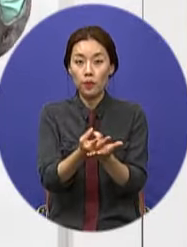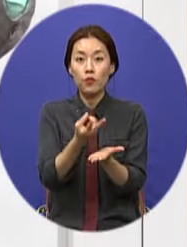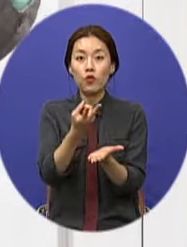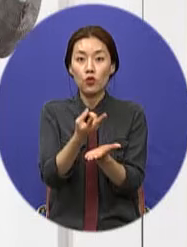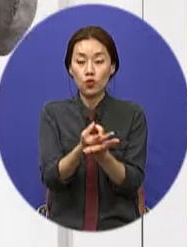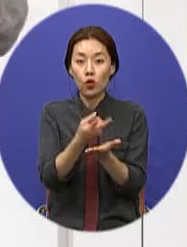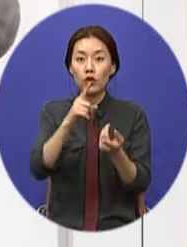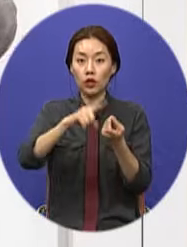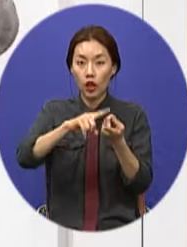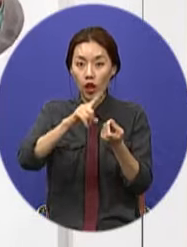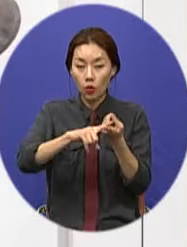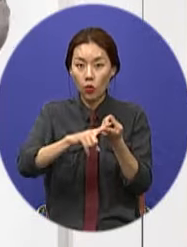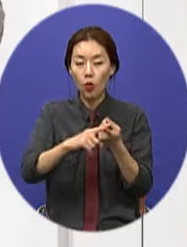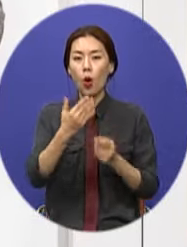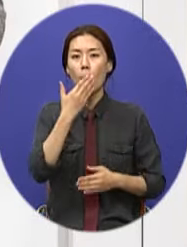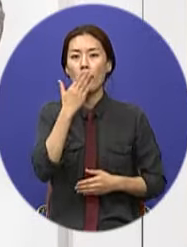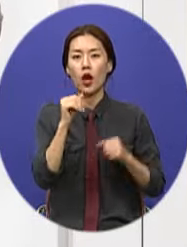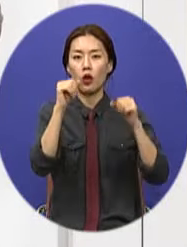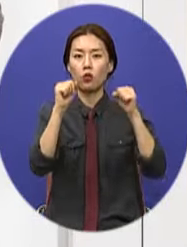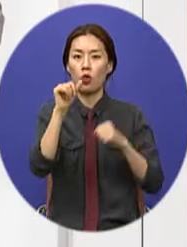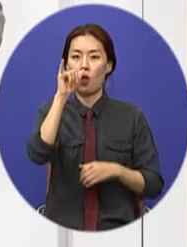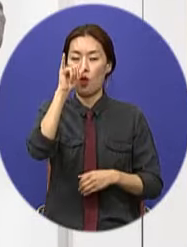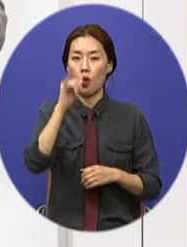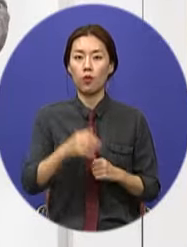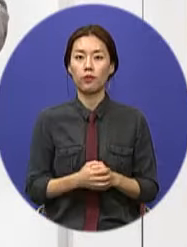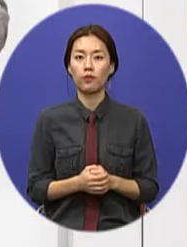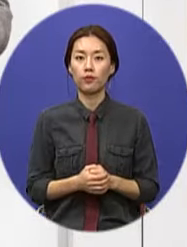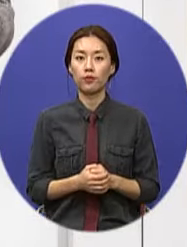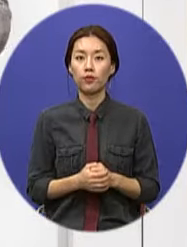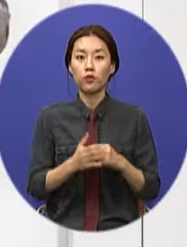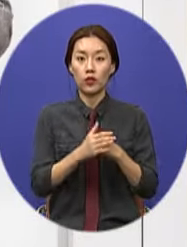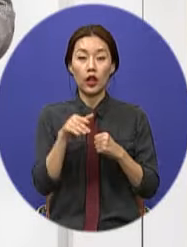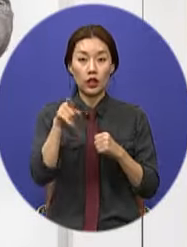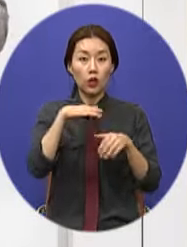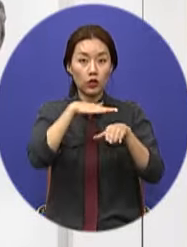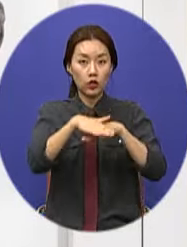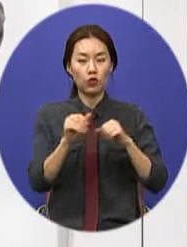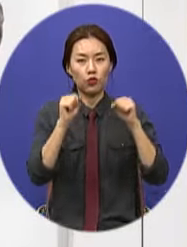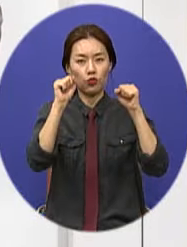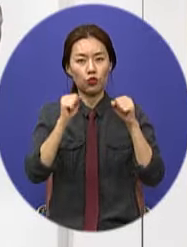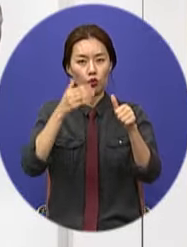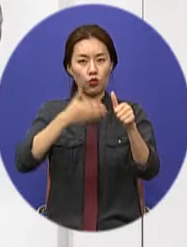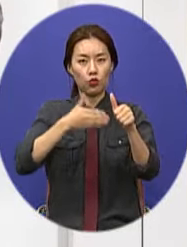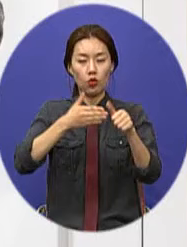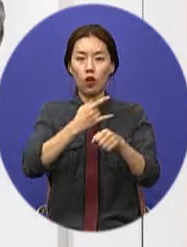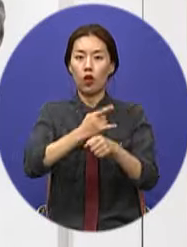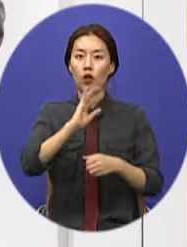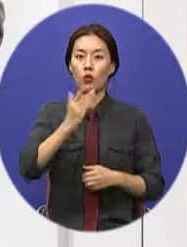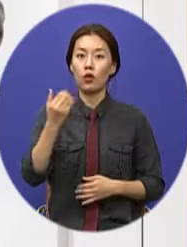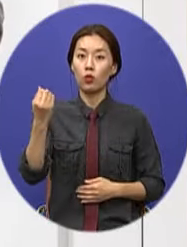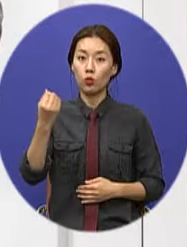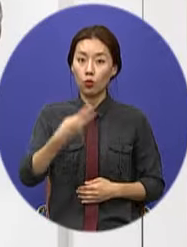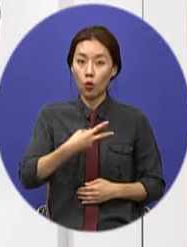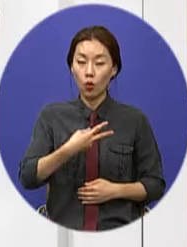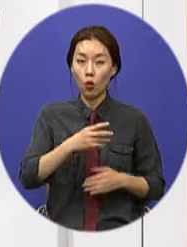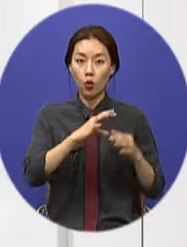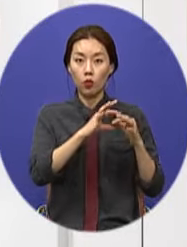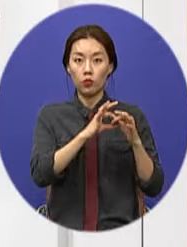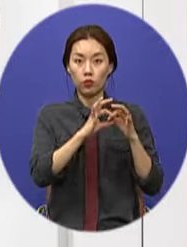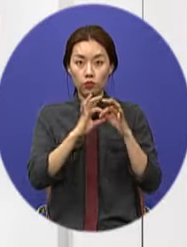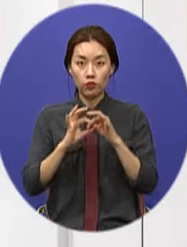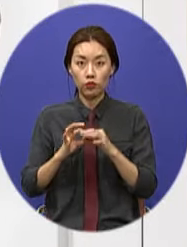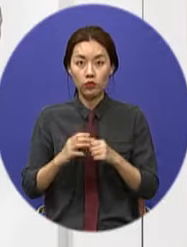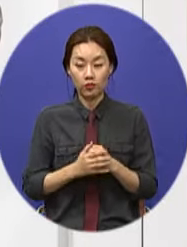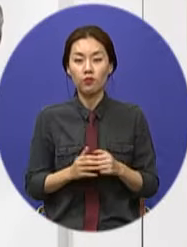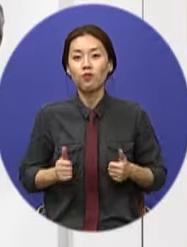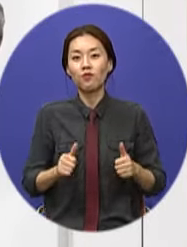계신 상태에서 할 수 있는 운동이 있어요. 네. 예. 그렇게 운동을 하시라고 하셔야 돼. 그리고 이제 열심히